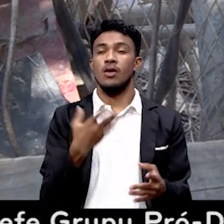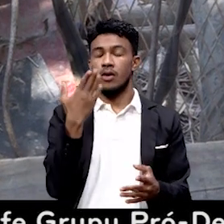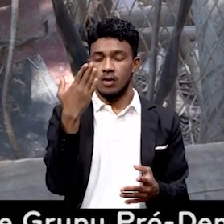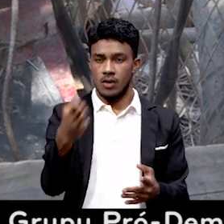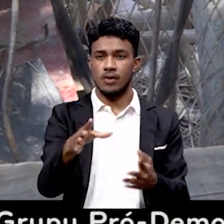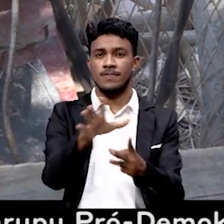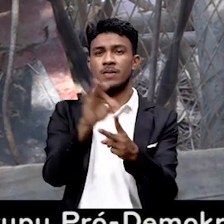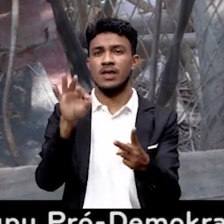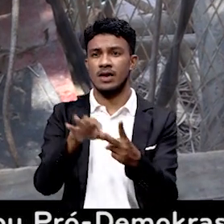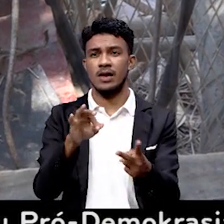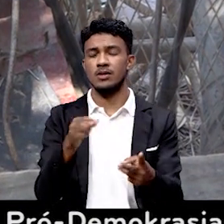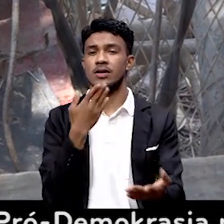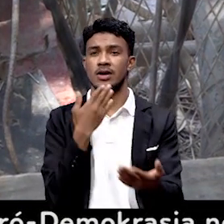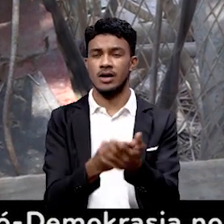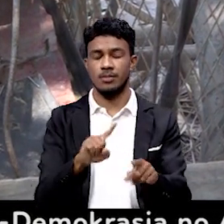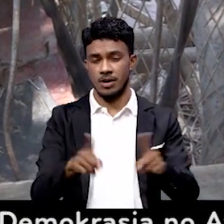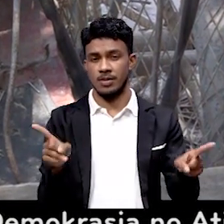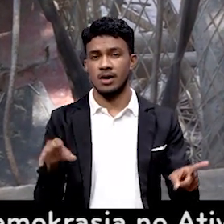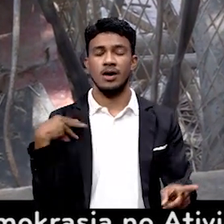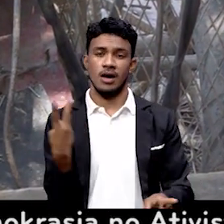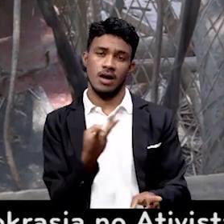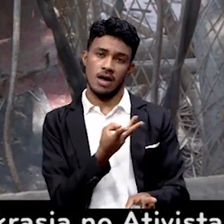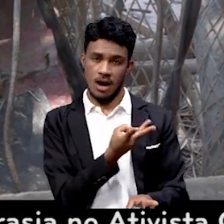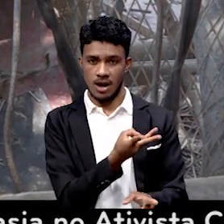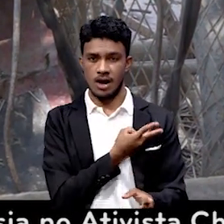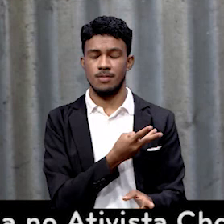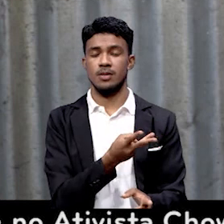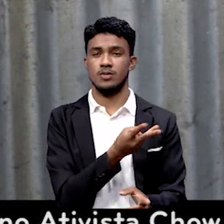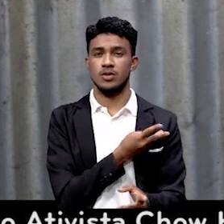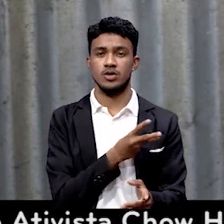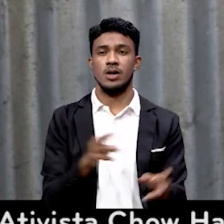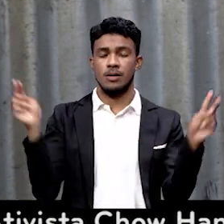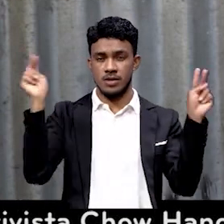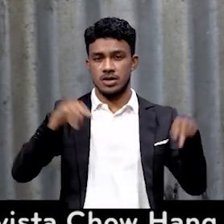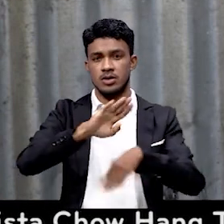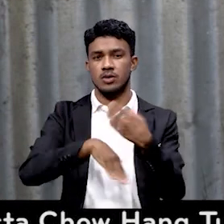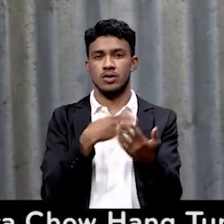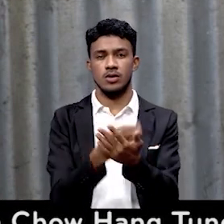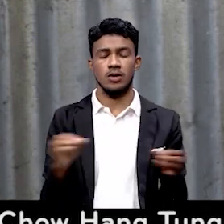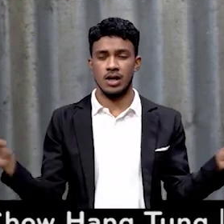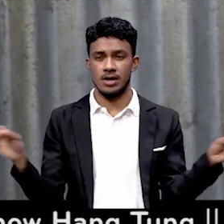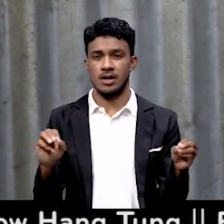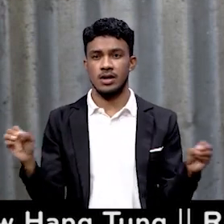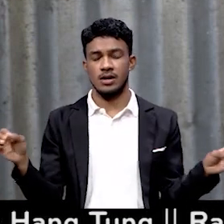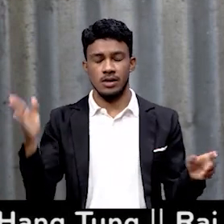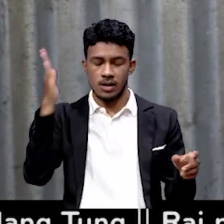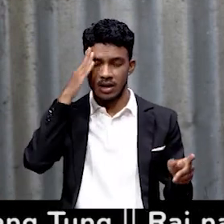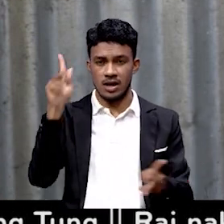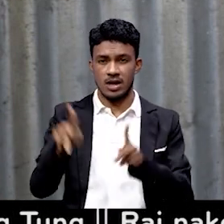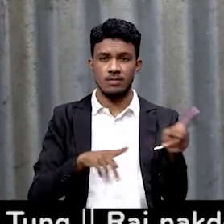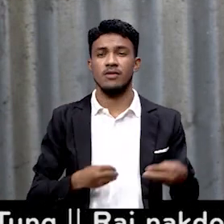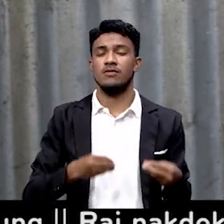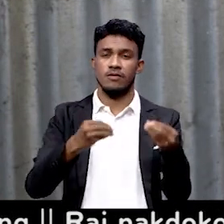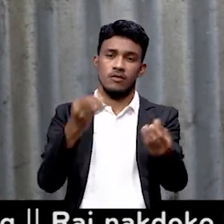mos ferlu ho tu i mos ferlu i ta ferlu ho tu ka la te ne ema ba ema poson mai te